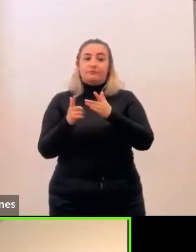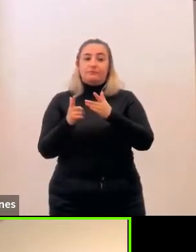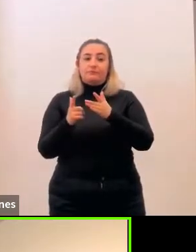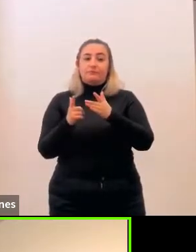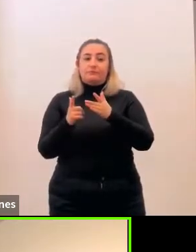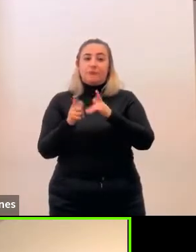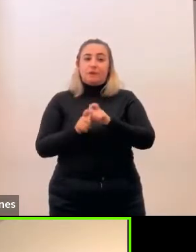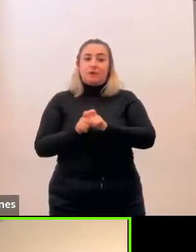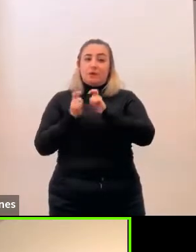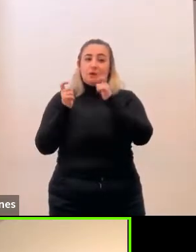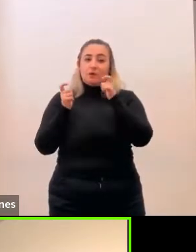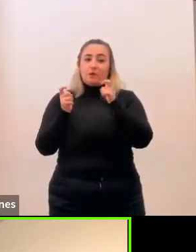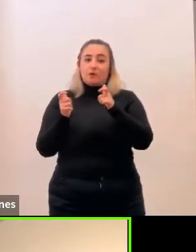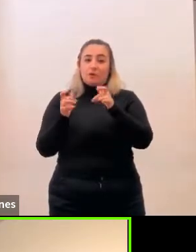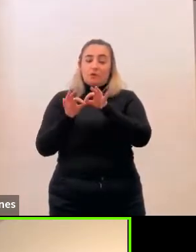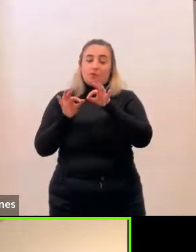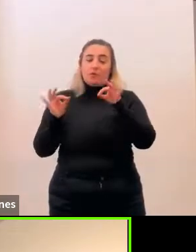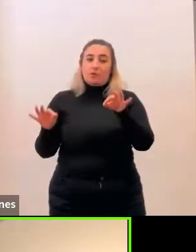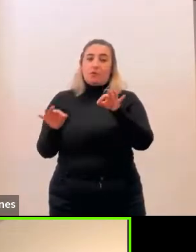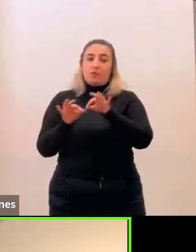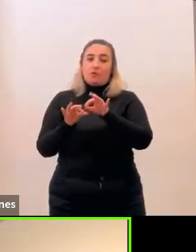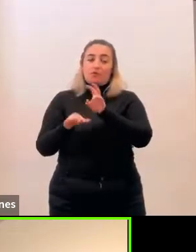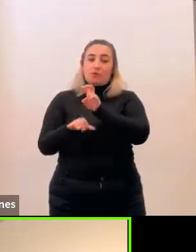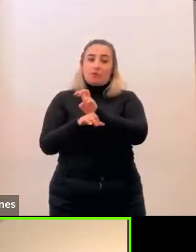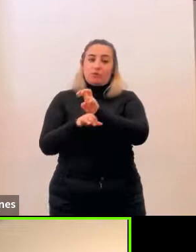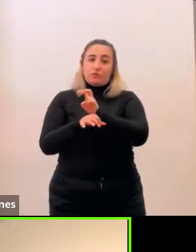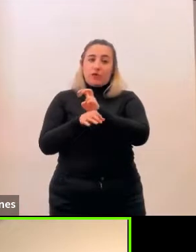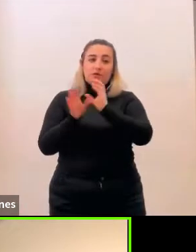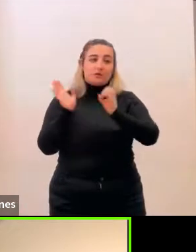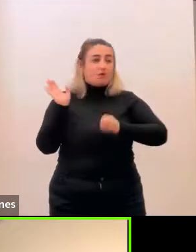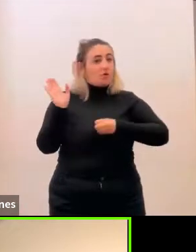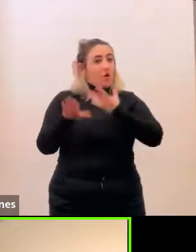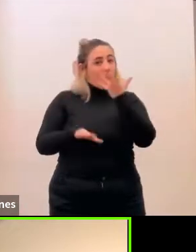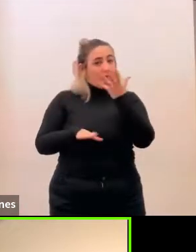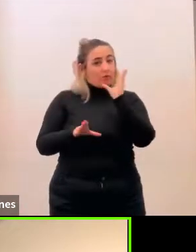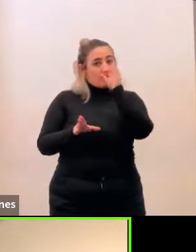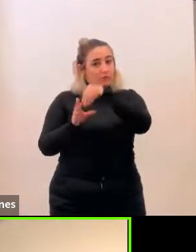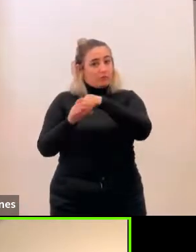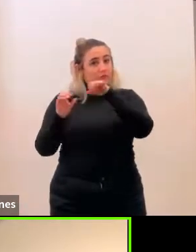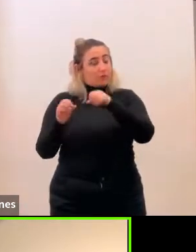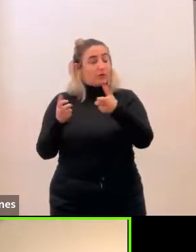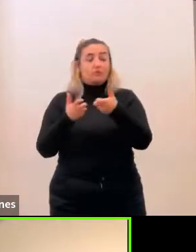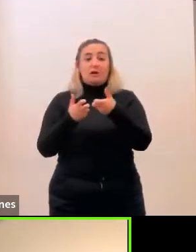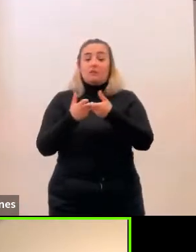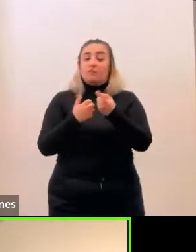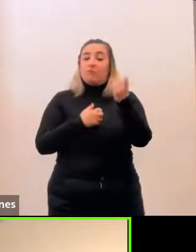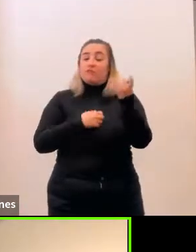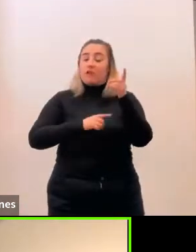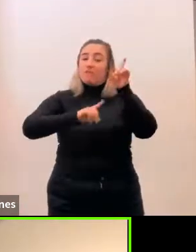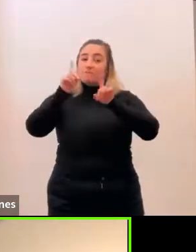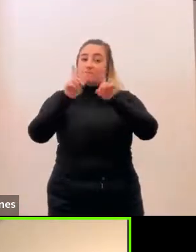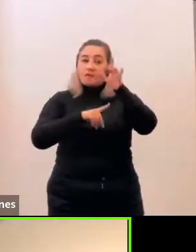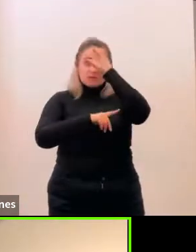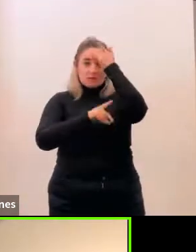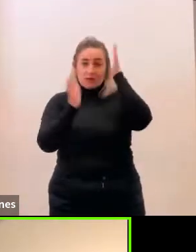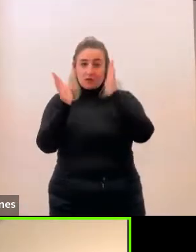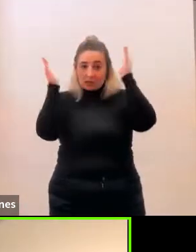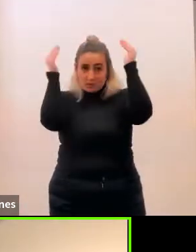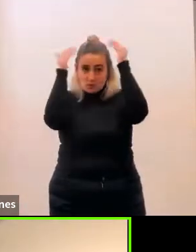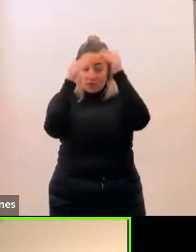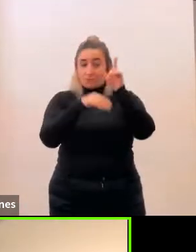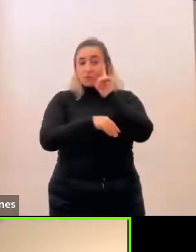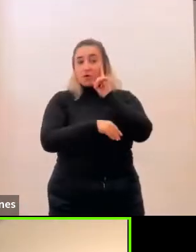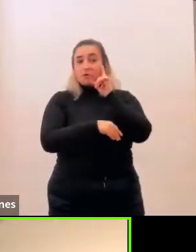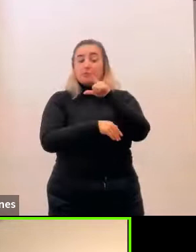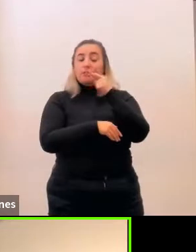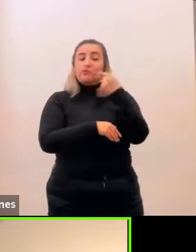stocker un certain nombre d'œuvres et notamment les œuvres des fêtes de la Saint-Nicolas, puisque Bertrand